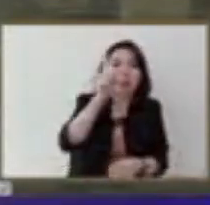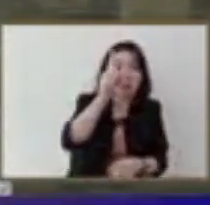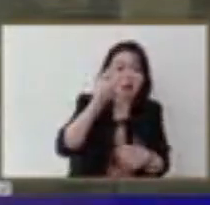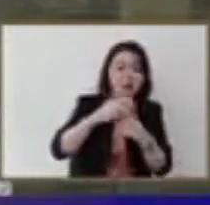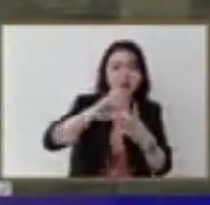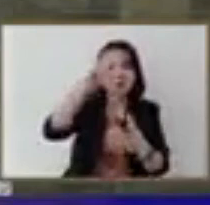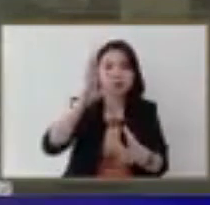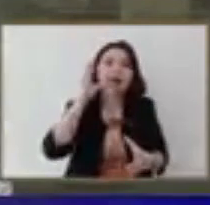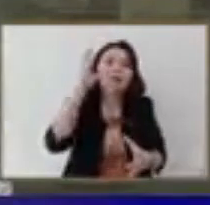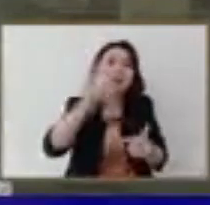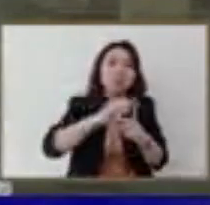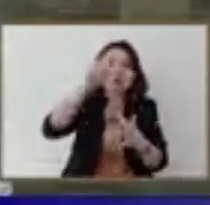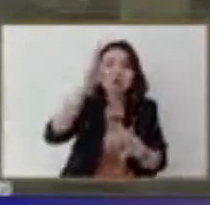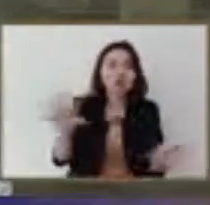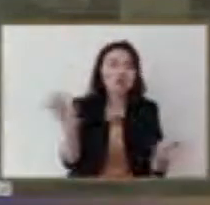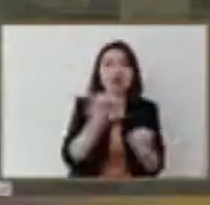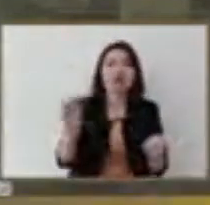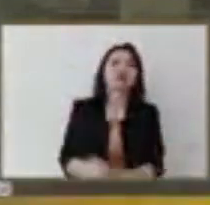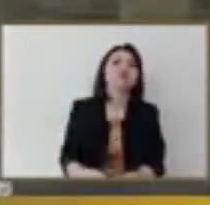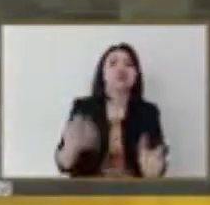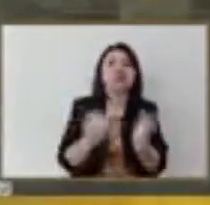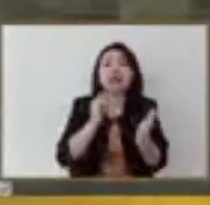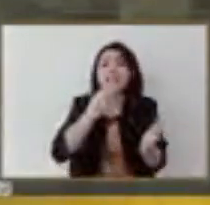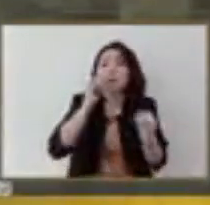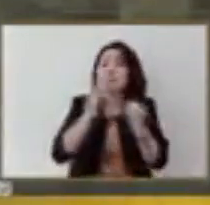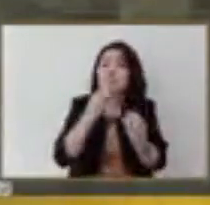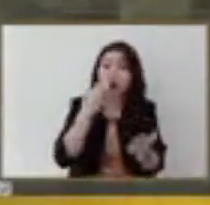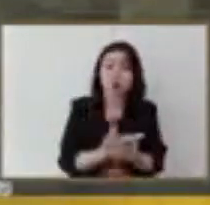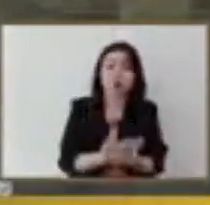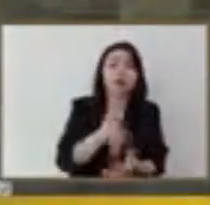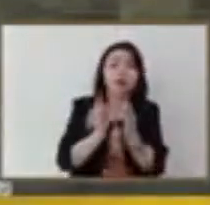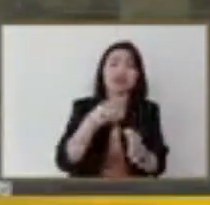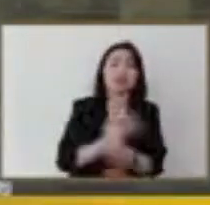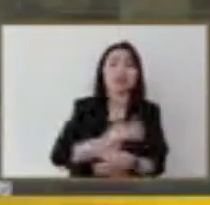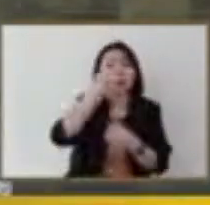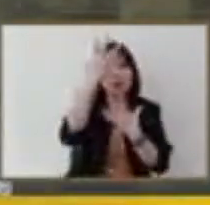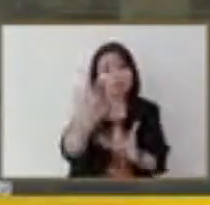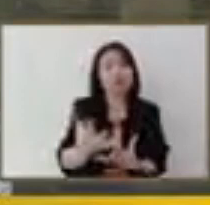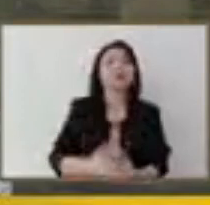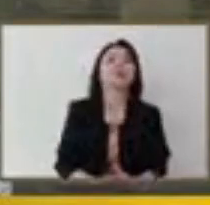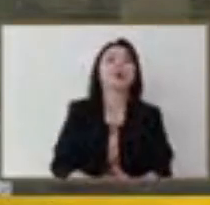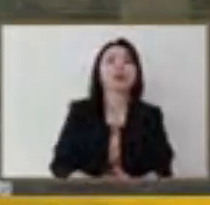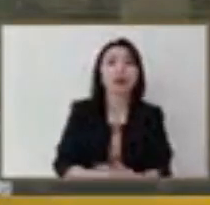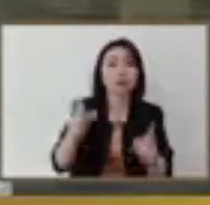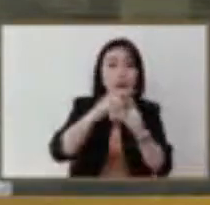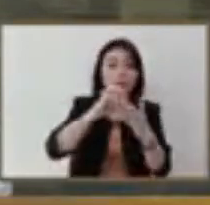Mas maganda kahit tatlong verses pa lamang nabasa mo sa loob ng 10 taon mo rito, pero sinusunod mo na.